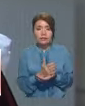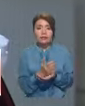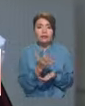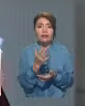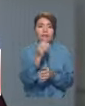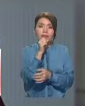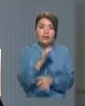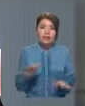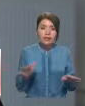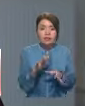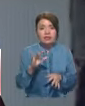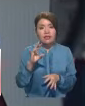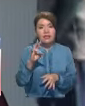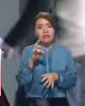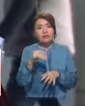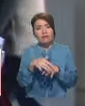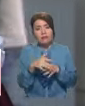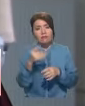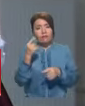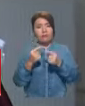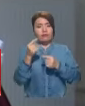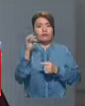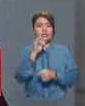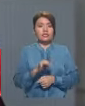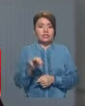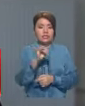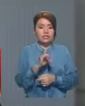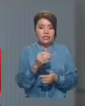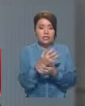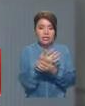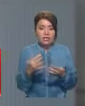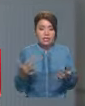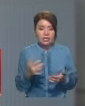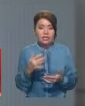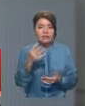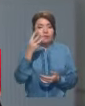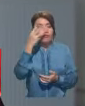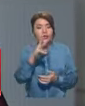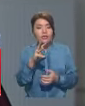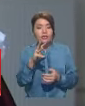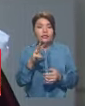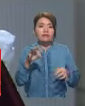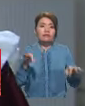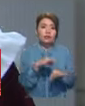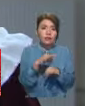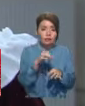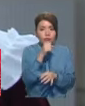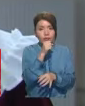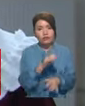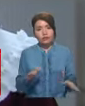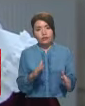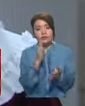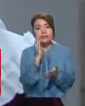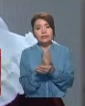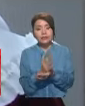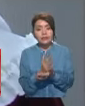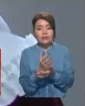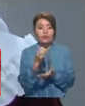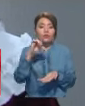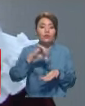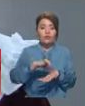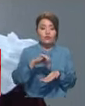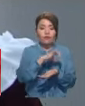Песни поем, народные песни, песни современных композиторов. И участвуем